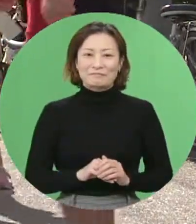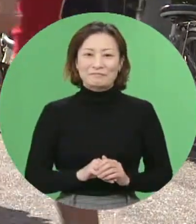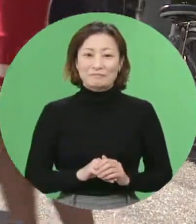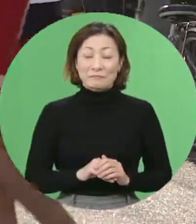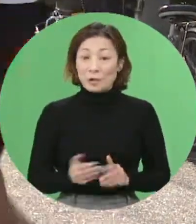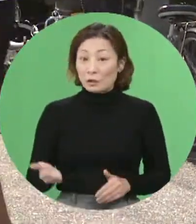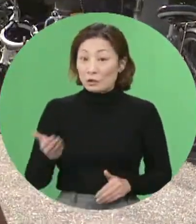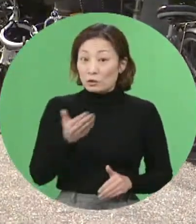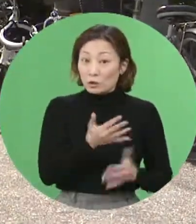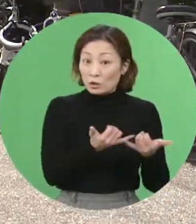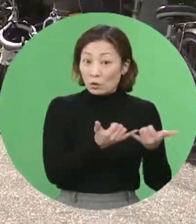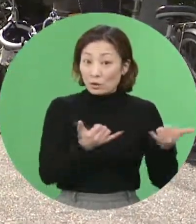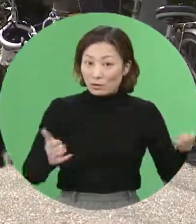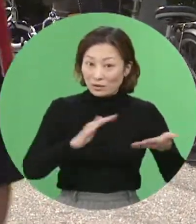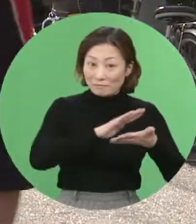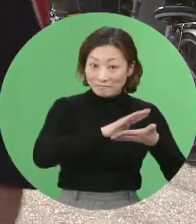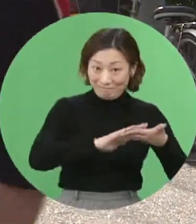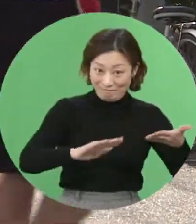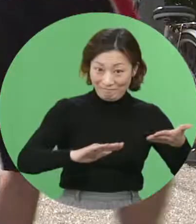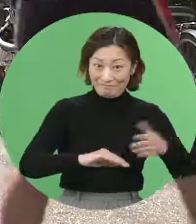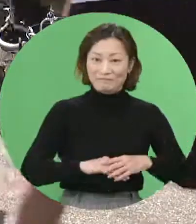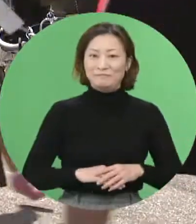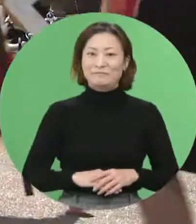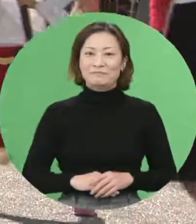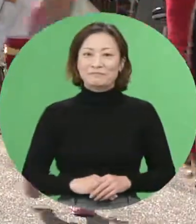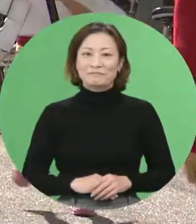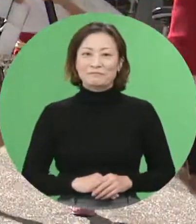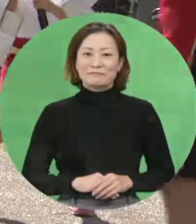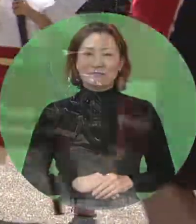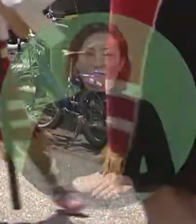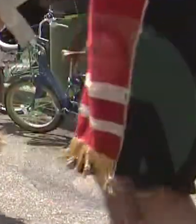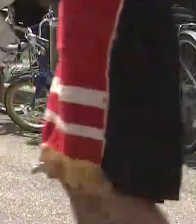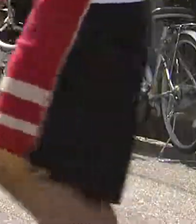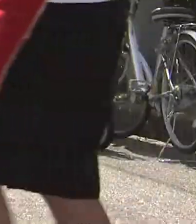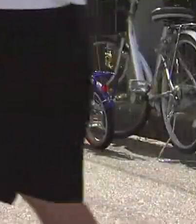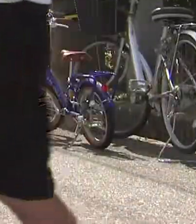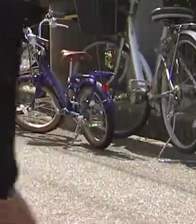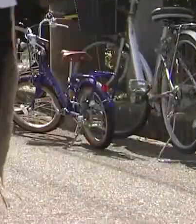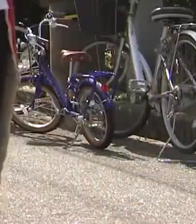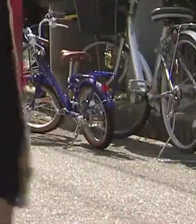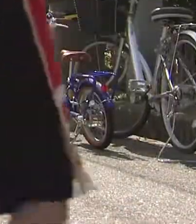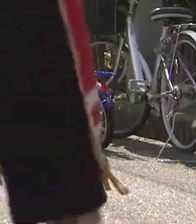して次の世代へ受け継がれていきます。